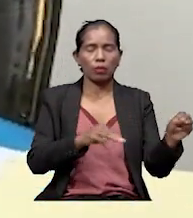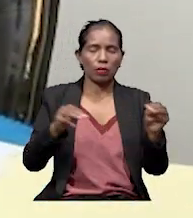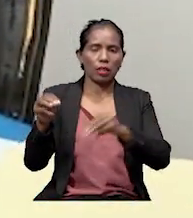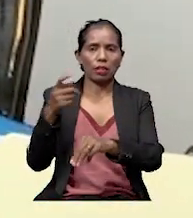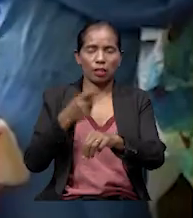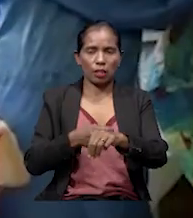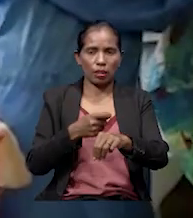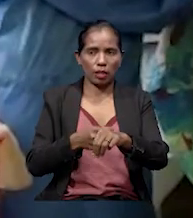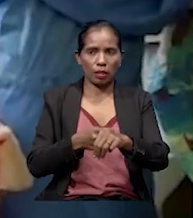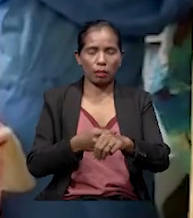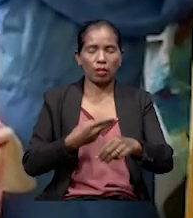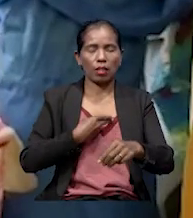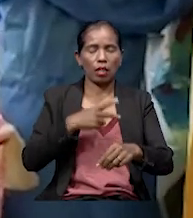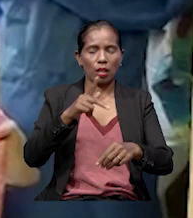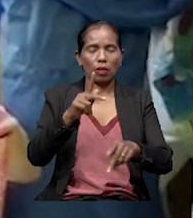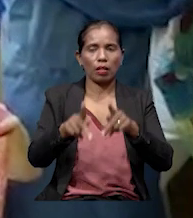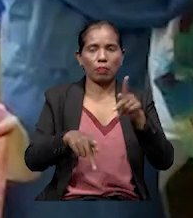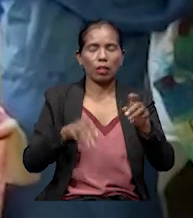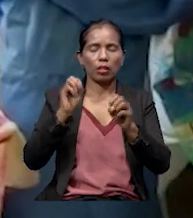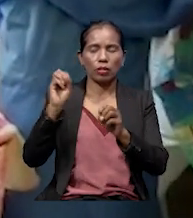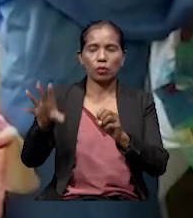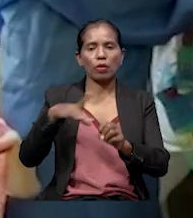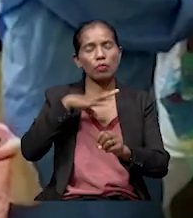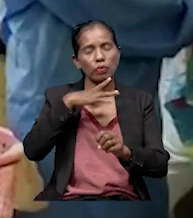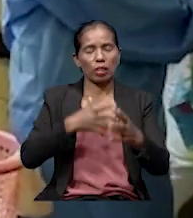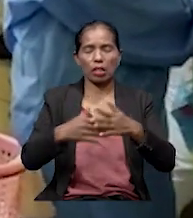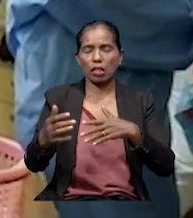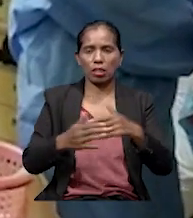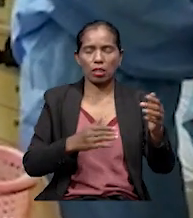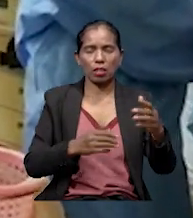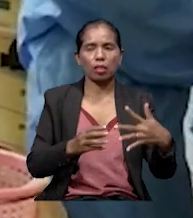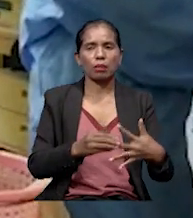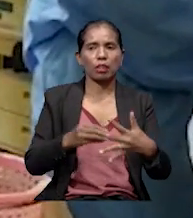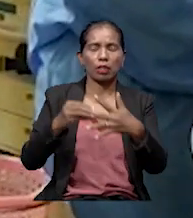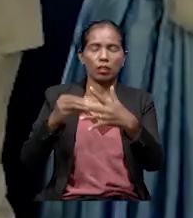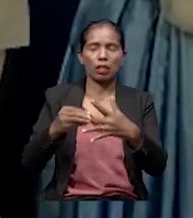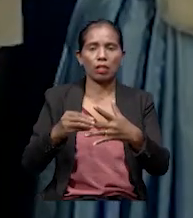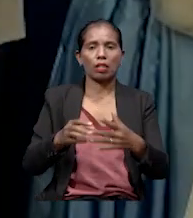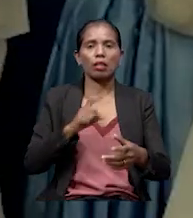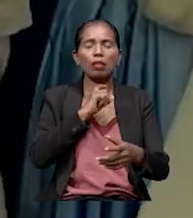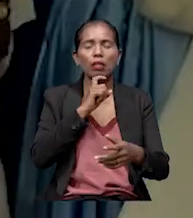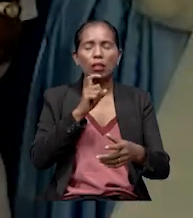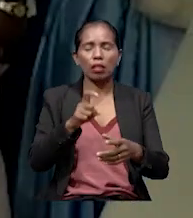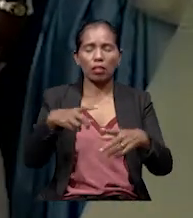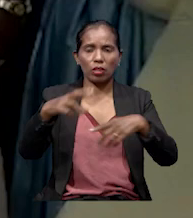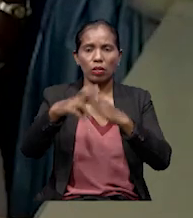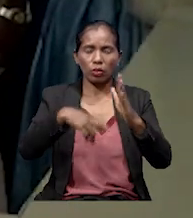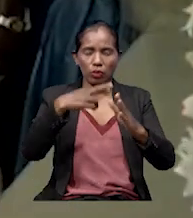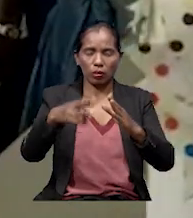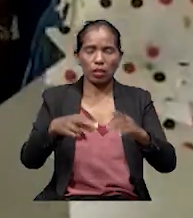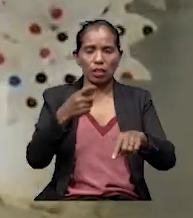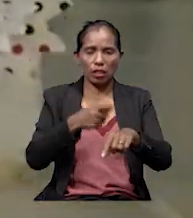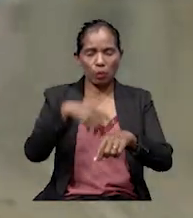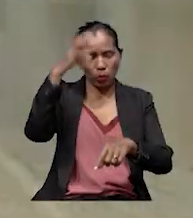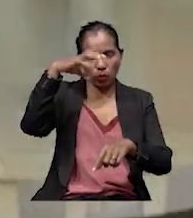klimatika atitudi komunidade ni betoman soi lixo arbiru liu liu lata roda kavazu sira ne be ia tempo